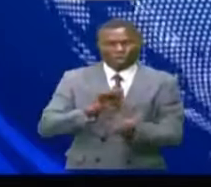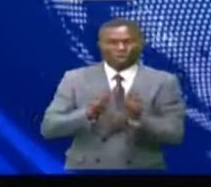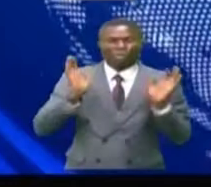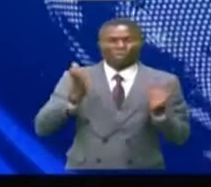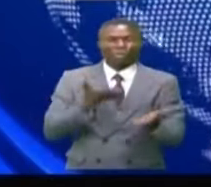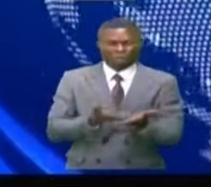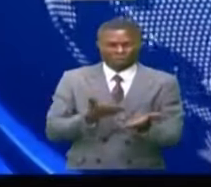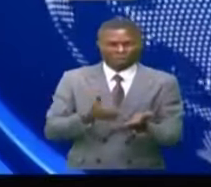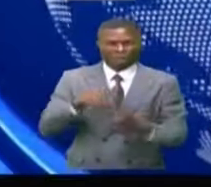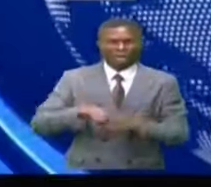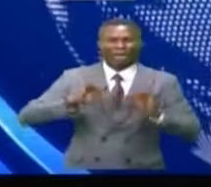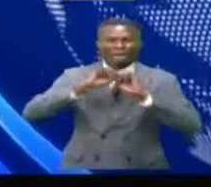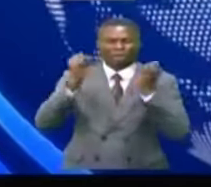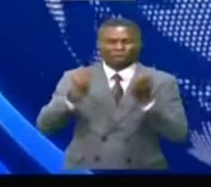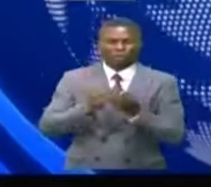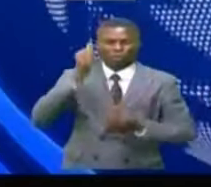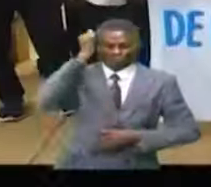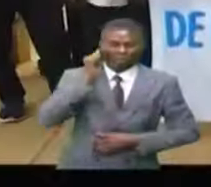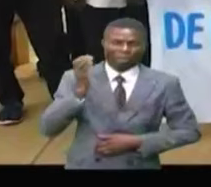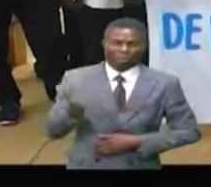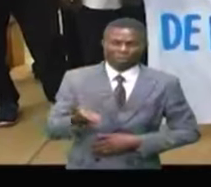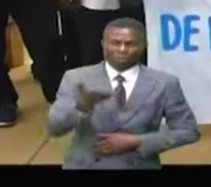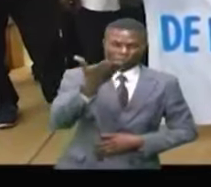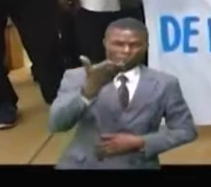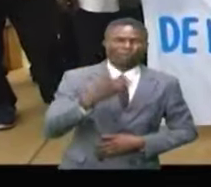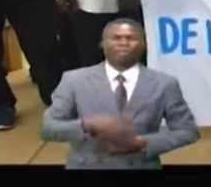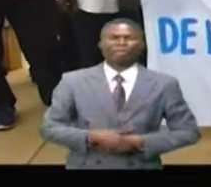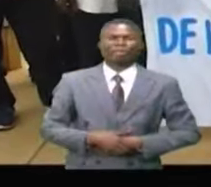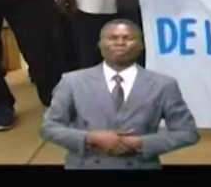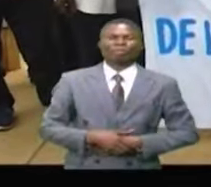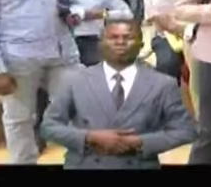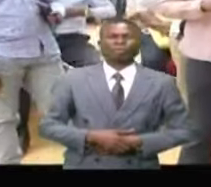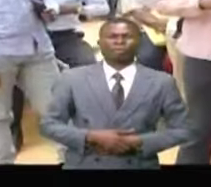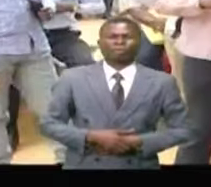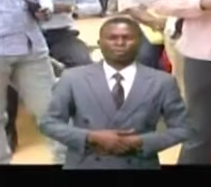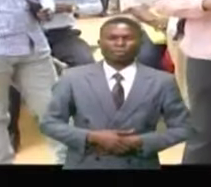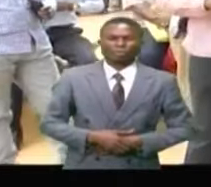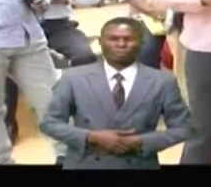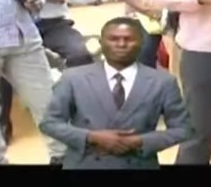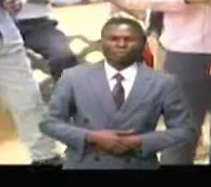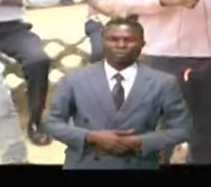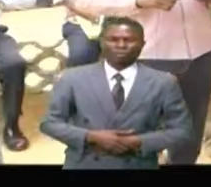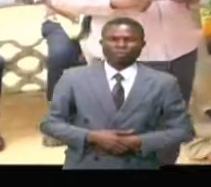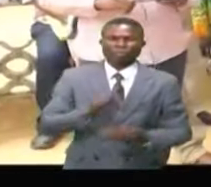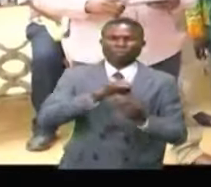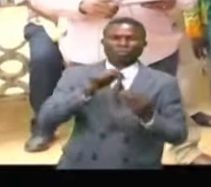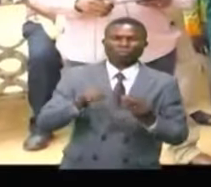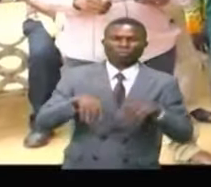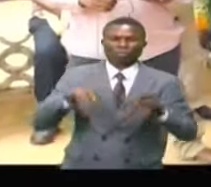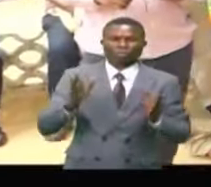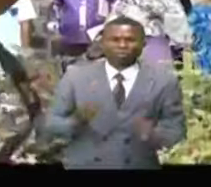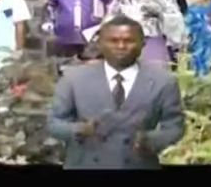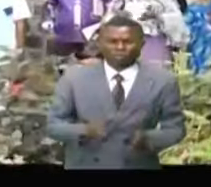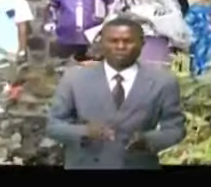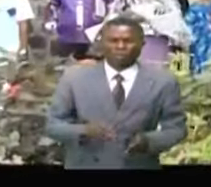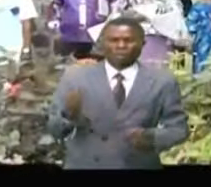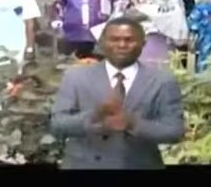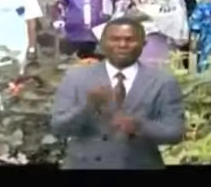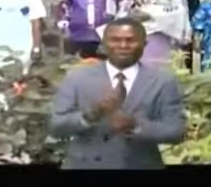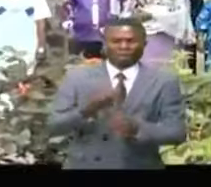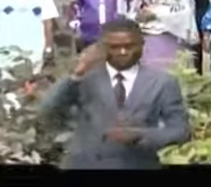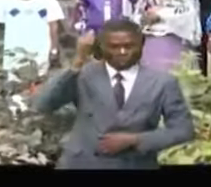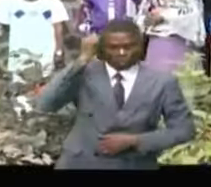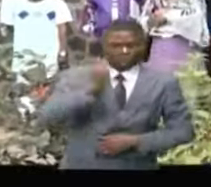situation déplorable. Iverson Kabouaba. Et les saisies intempestives des comptes bancaires de la Congolaise des Voies Maritimes par